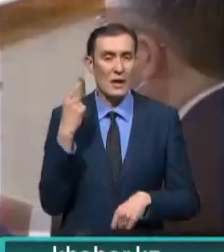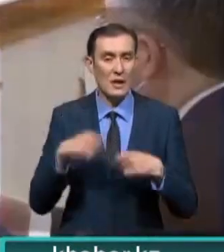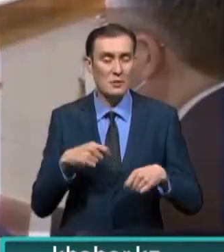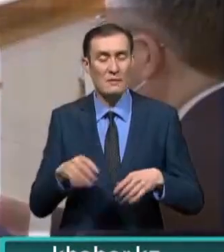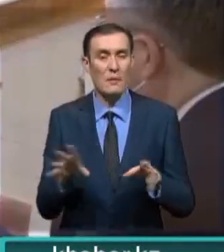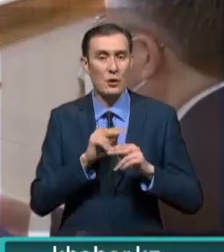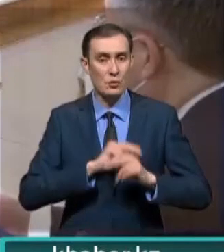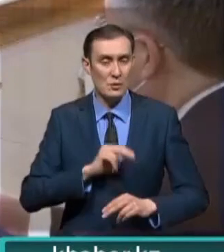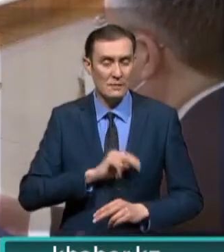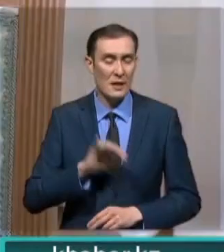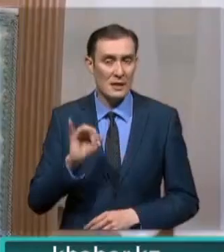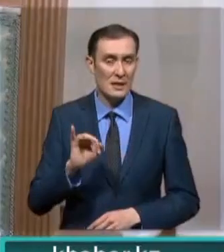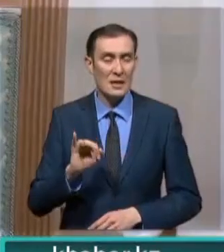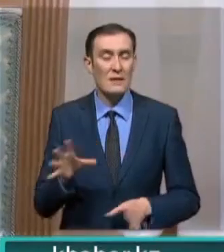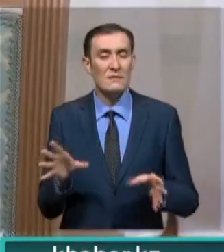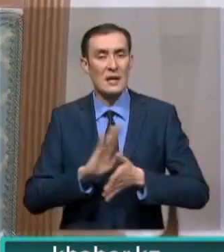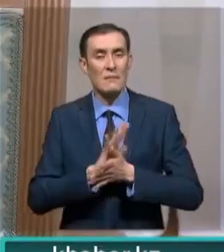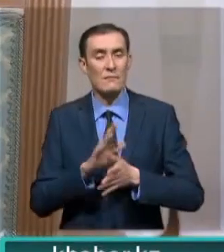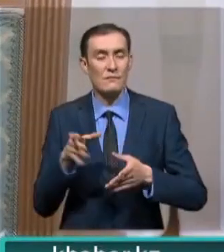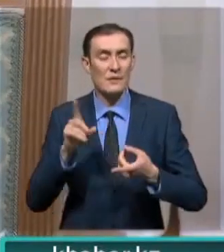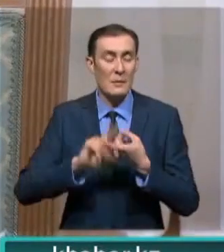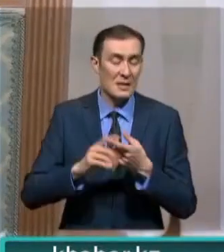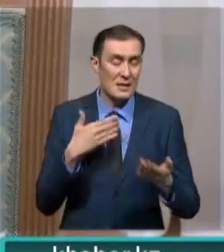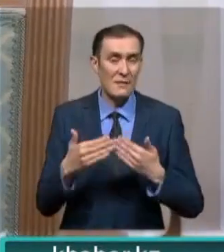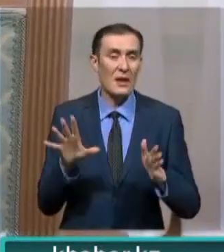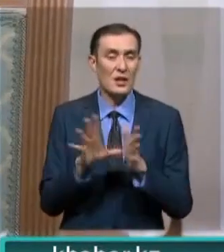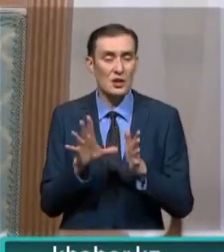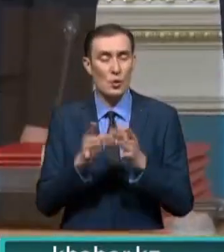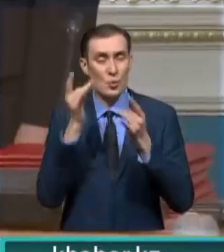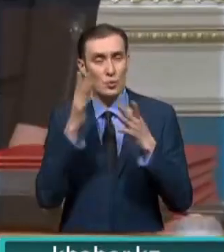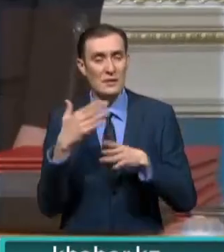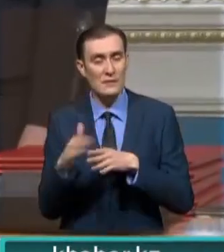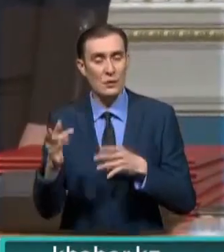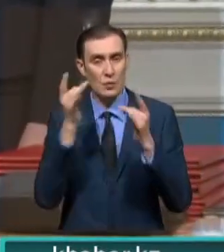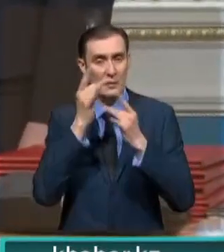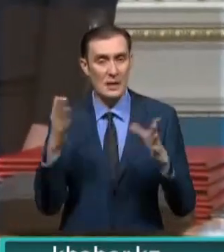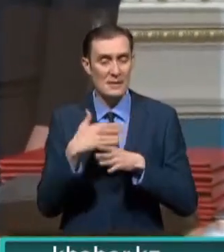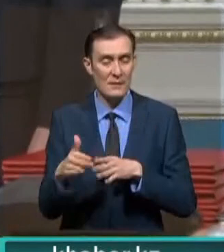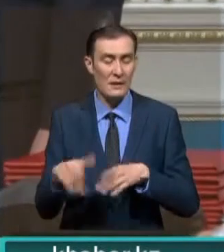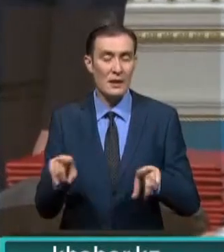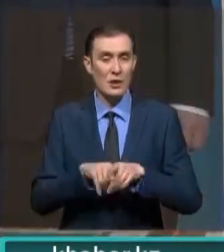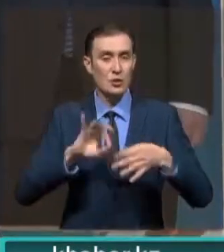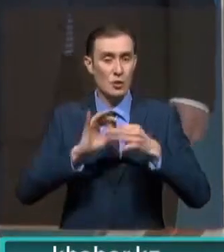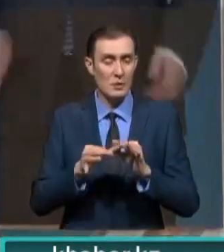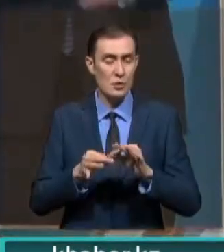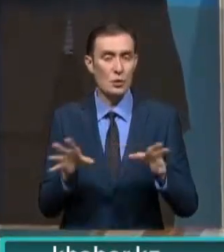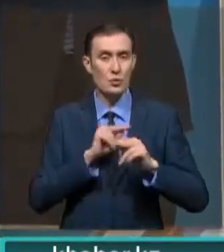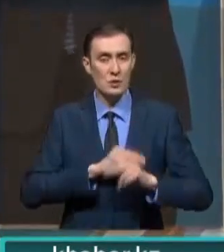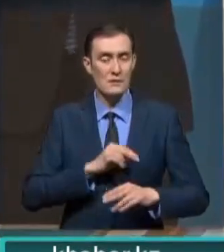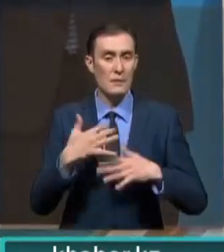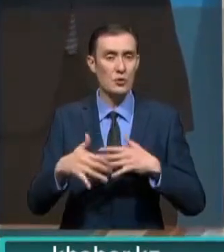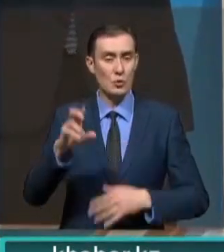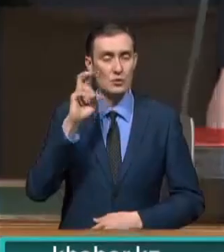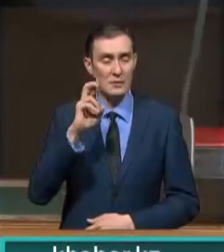торгово-экономического партнерства и тесном взаимодействии в политической, энергетической, культурной, гуманитарной сферах. Да так, чтобы сотрудничеству